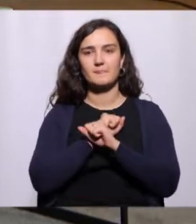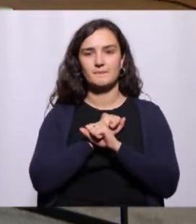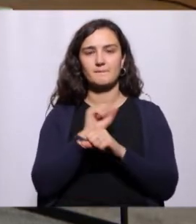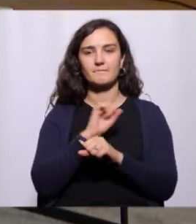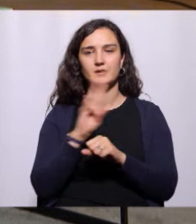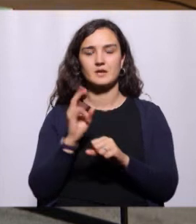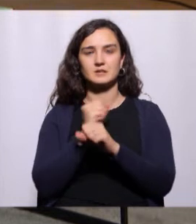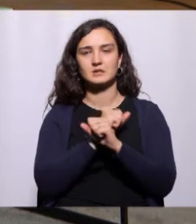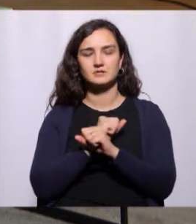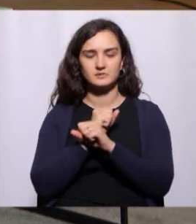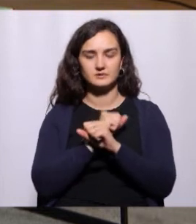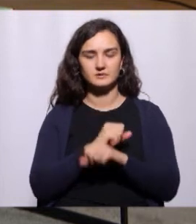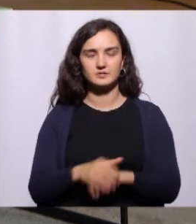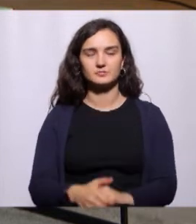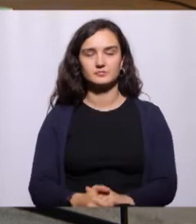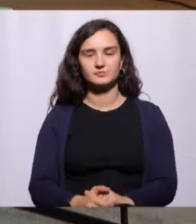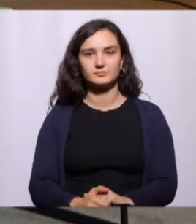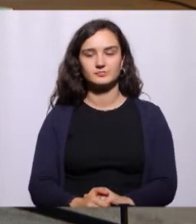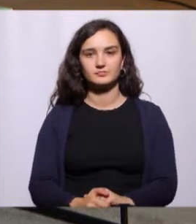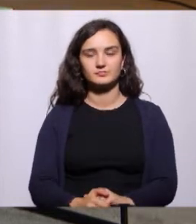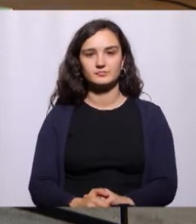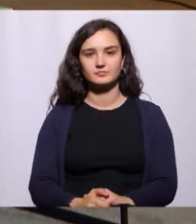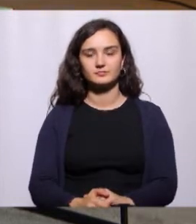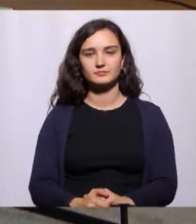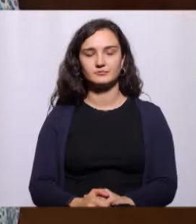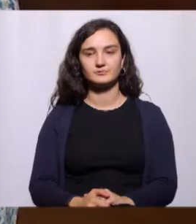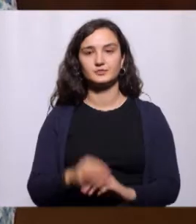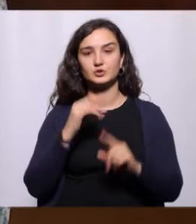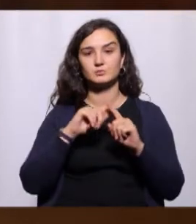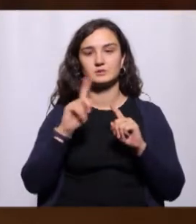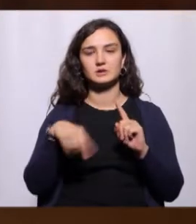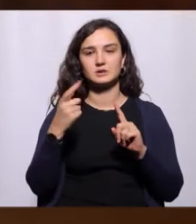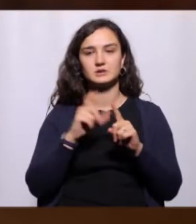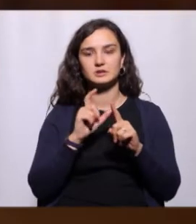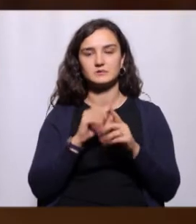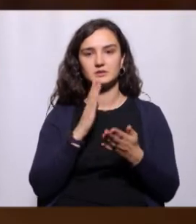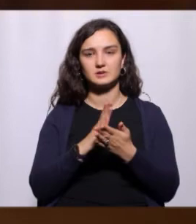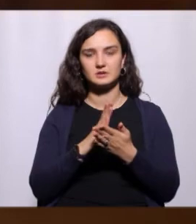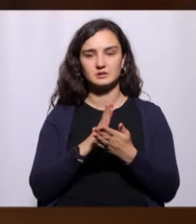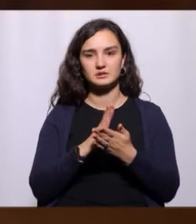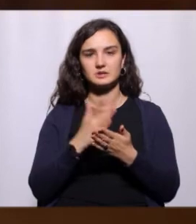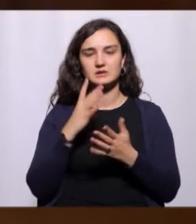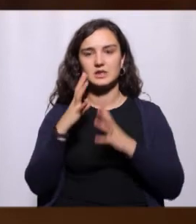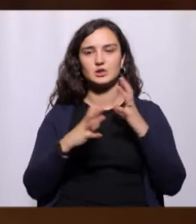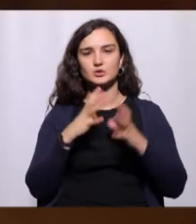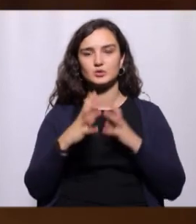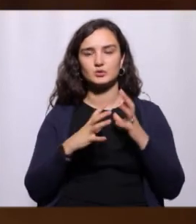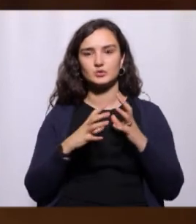Recreation, დასვენება ან განტვირთვა. Our next word is